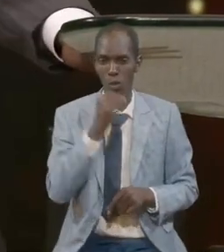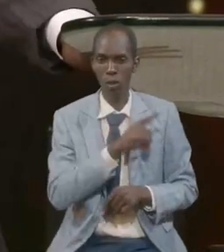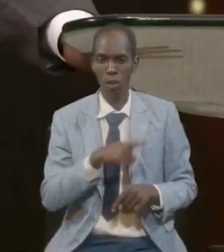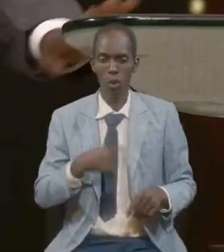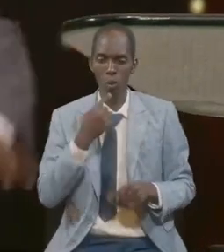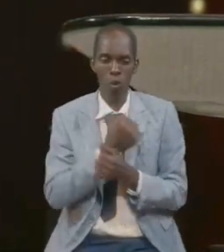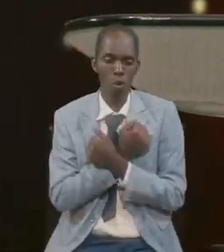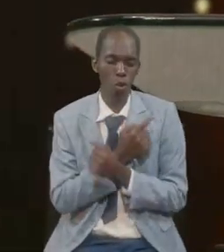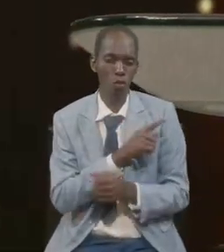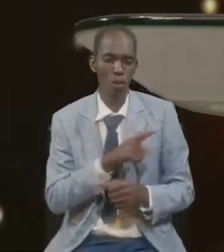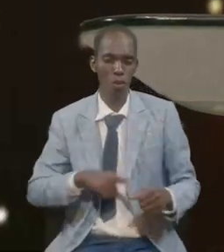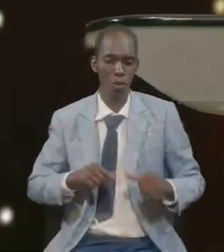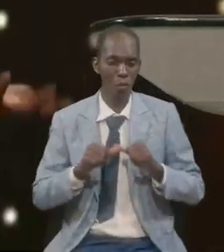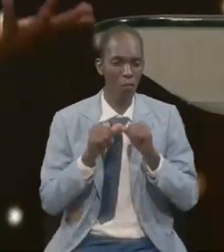qui